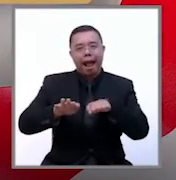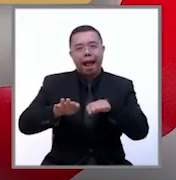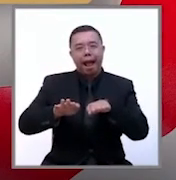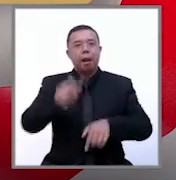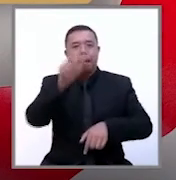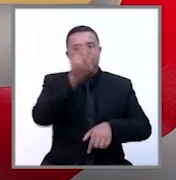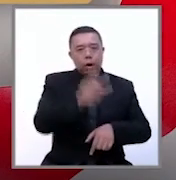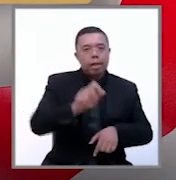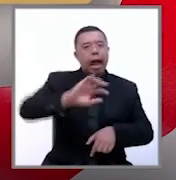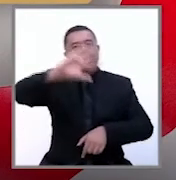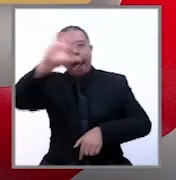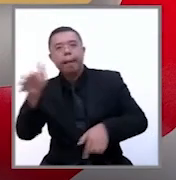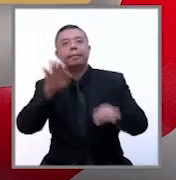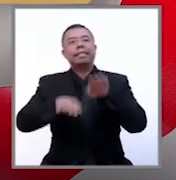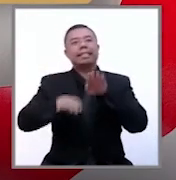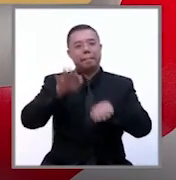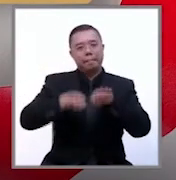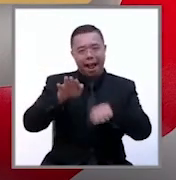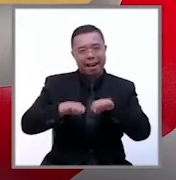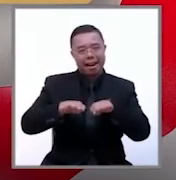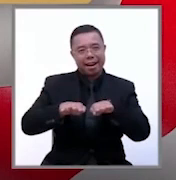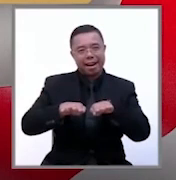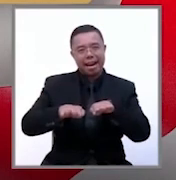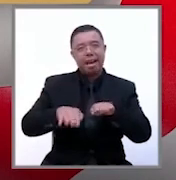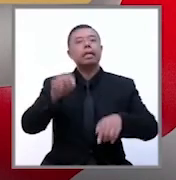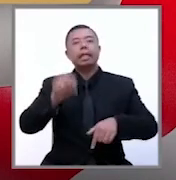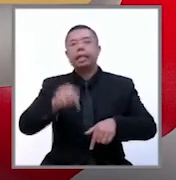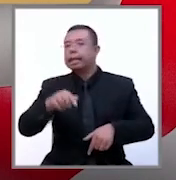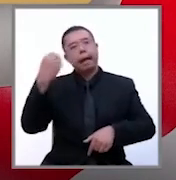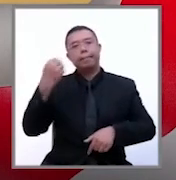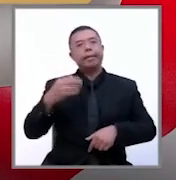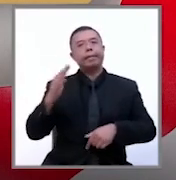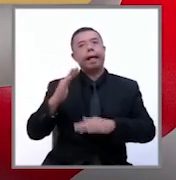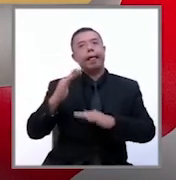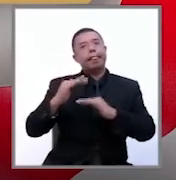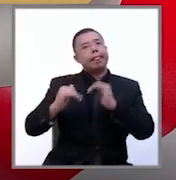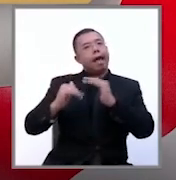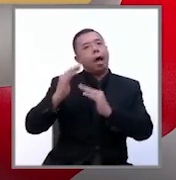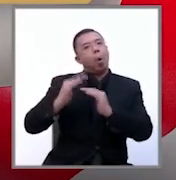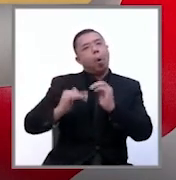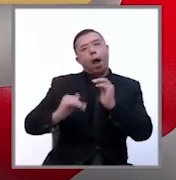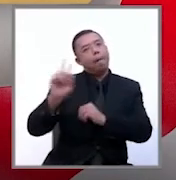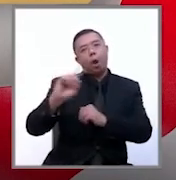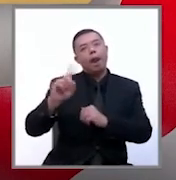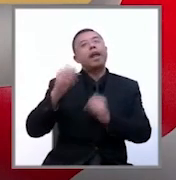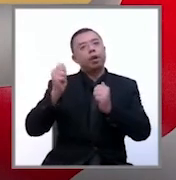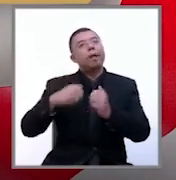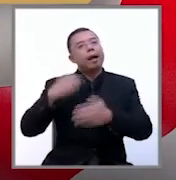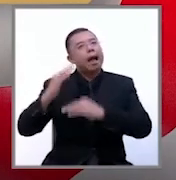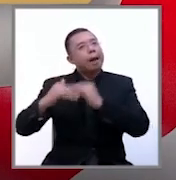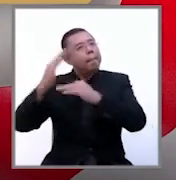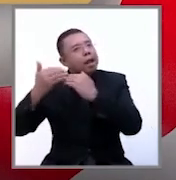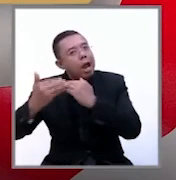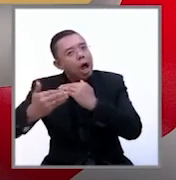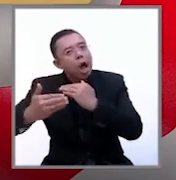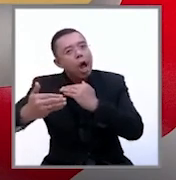manusia dan alam keseimbangan ini tidak bisa ditawar-tawar agar pembangunan kita berkelanjutan